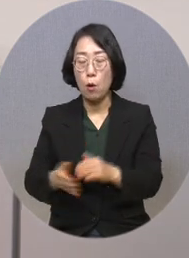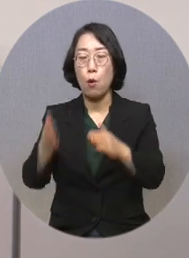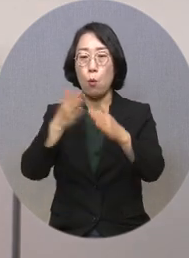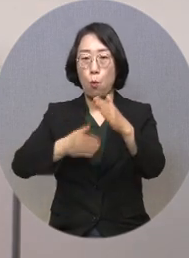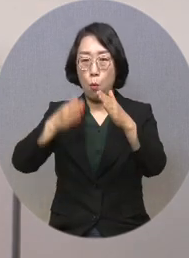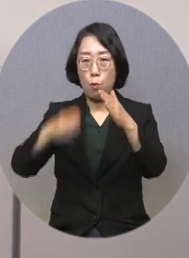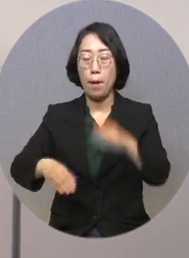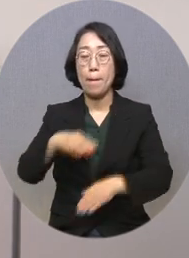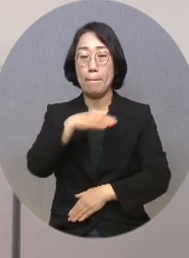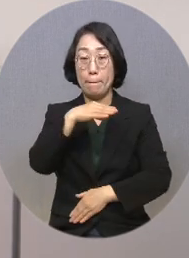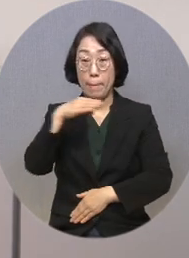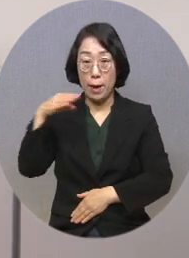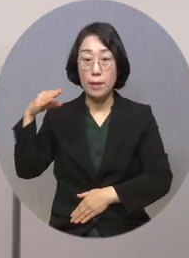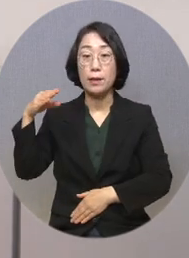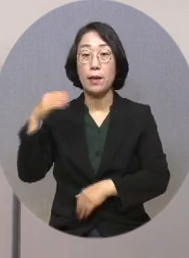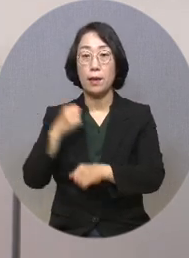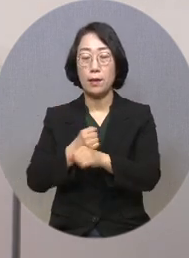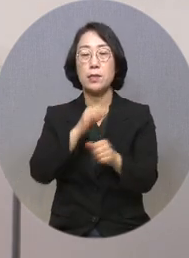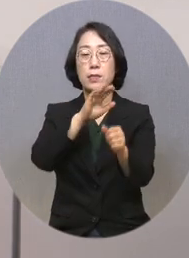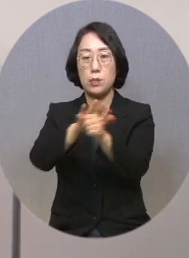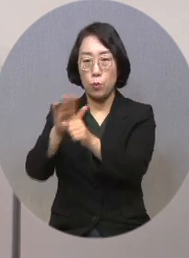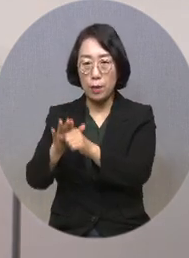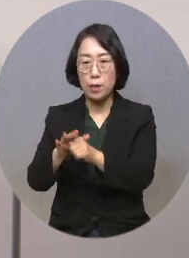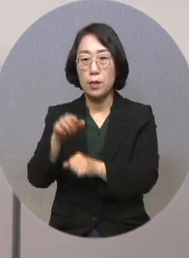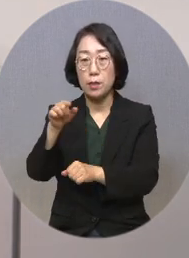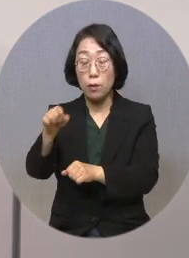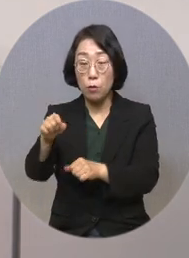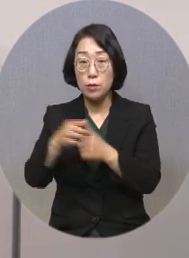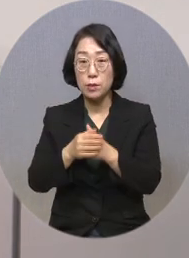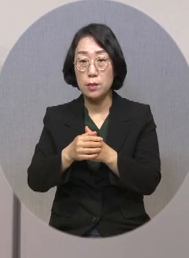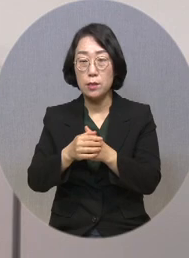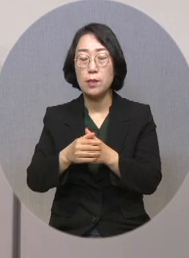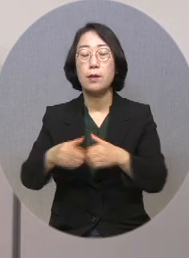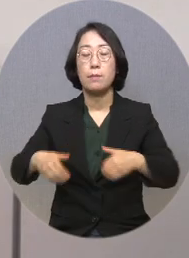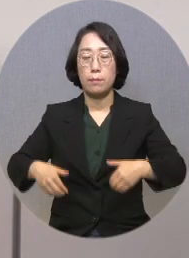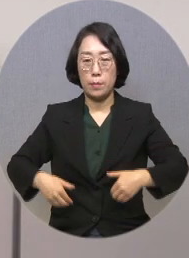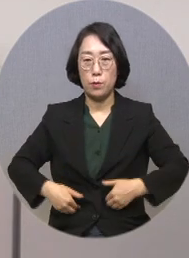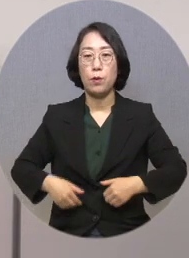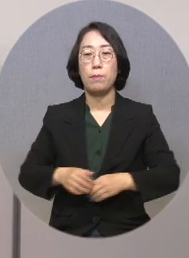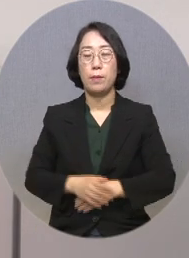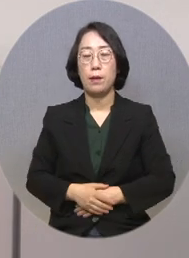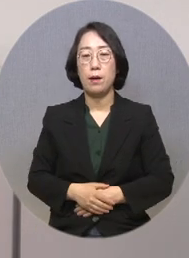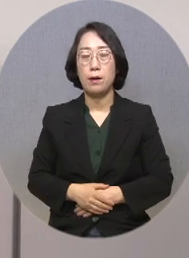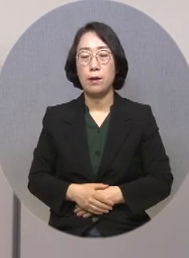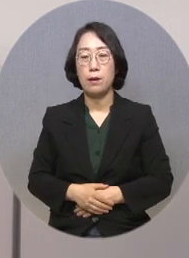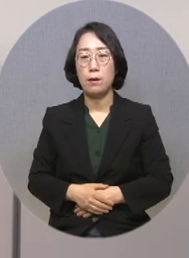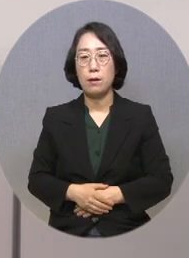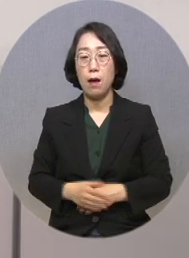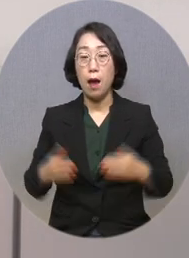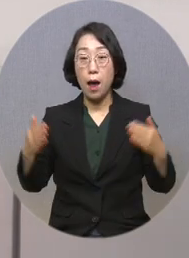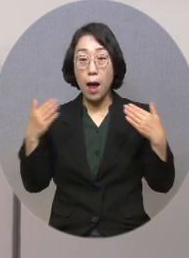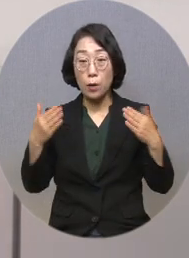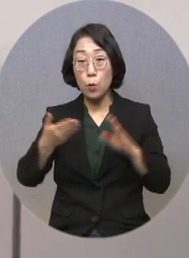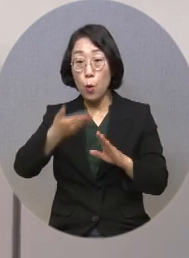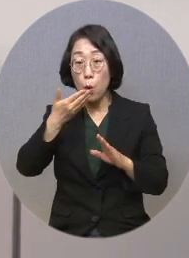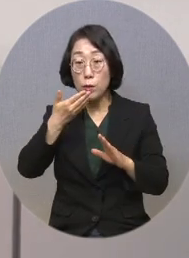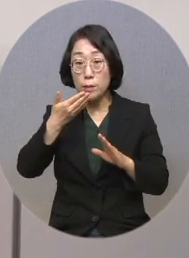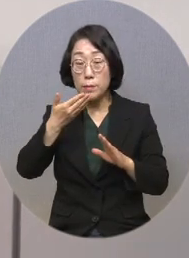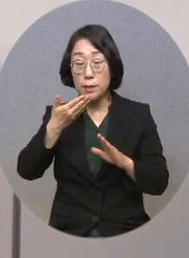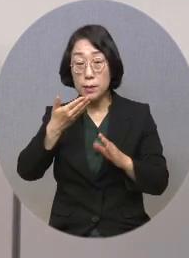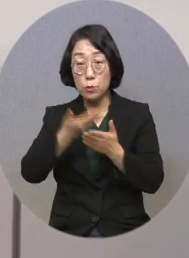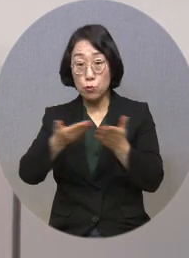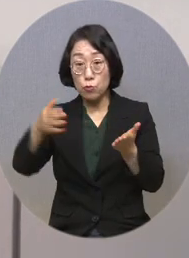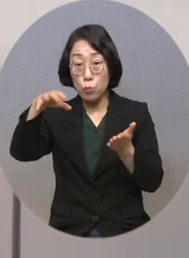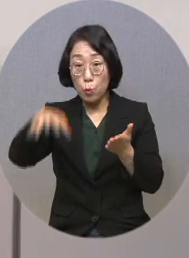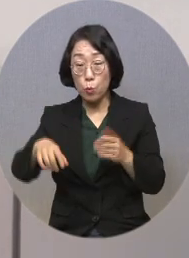공공성으로 확충하고 지원하는 방법이 무엇보다 필요합니다. 그래서 학교 급식센터와 같은